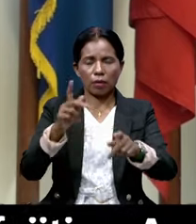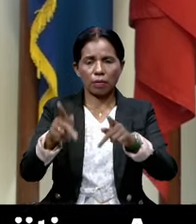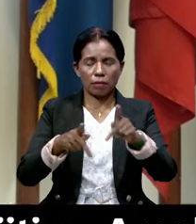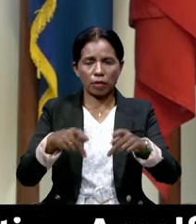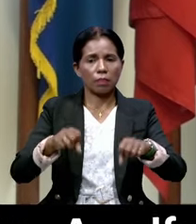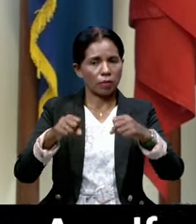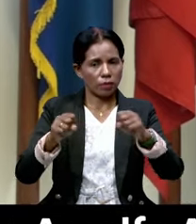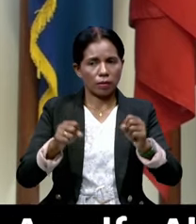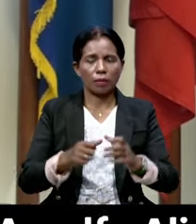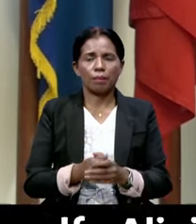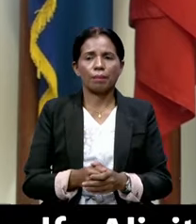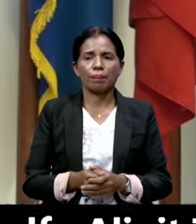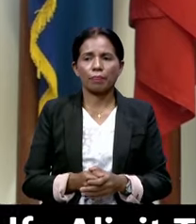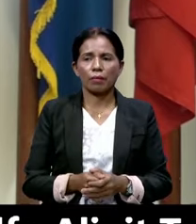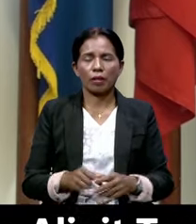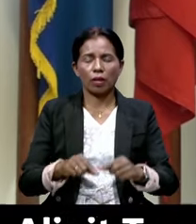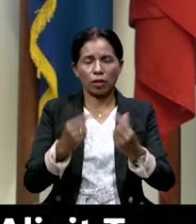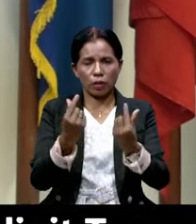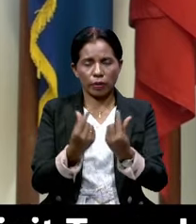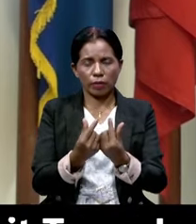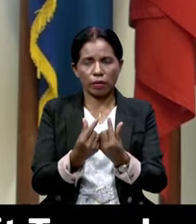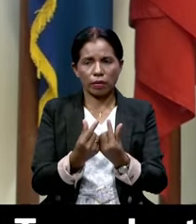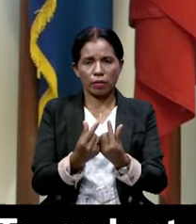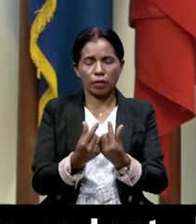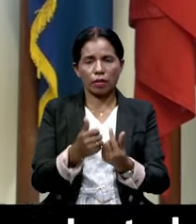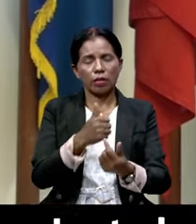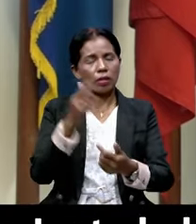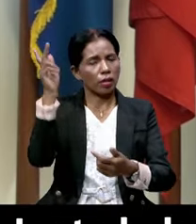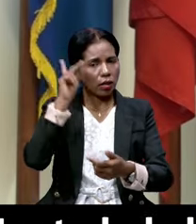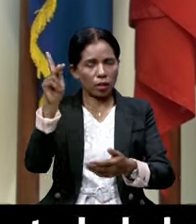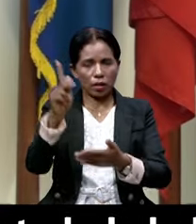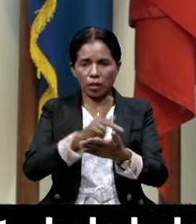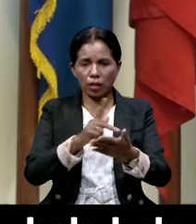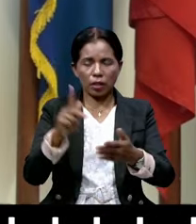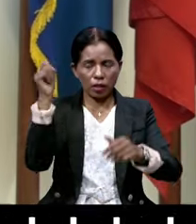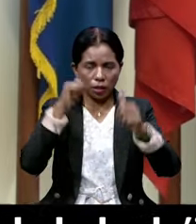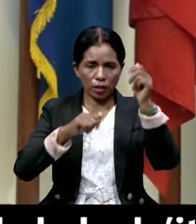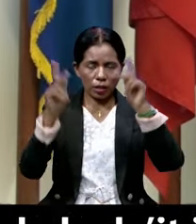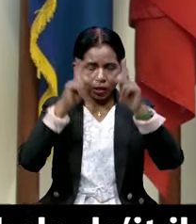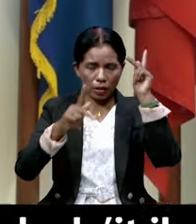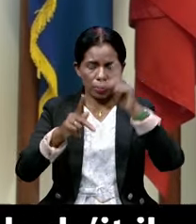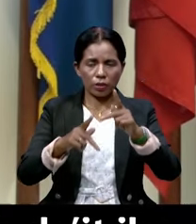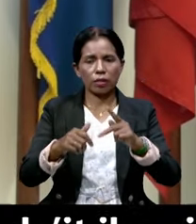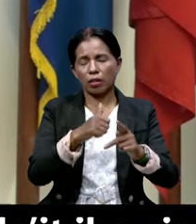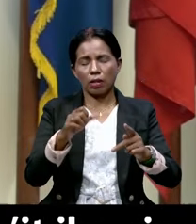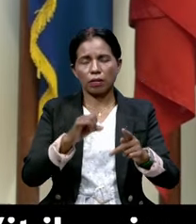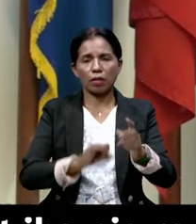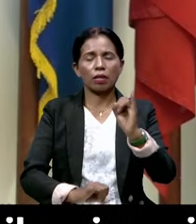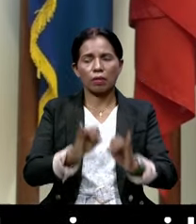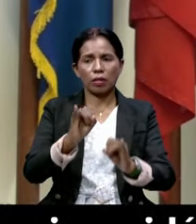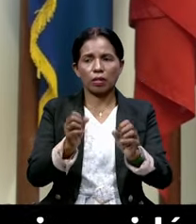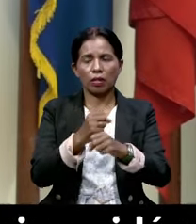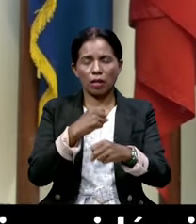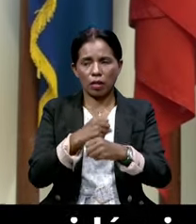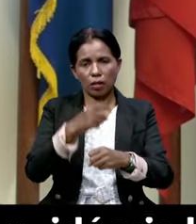I grup bal, ia kasus seluk mahu inhal temi balu independentemente hal, tambah faktor es